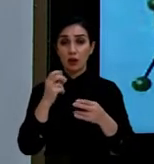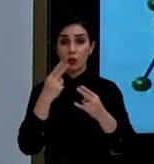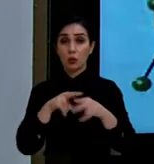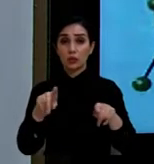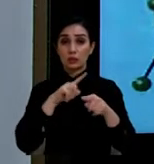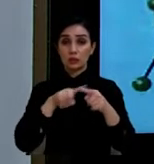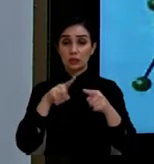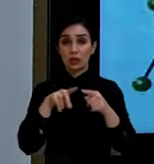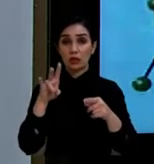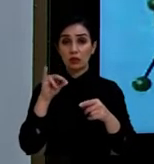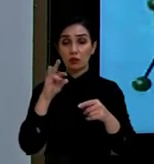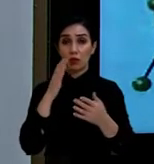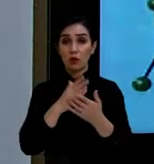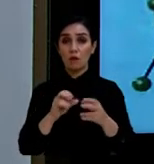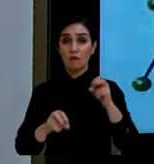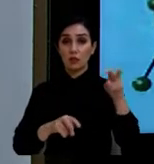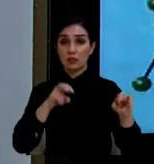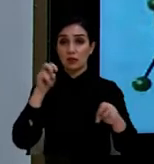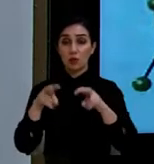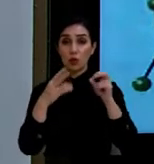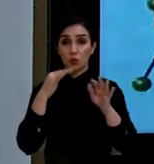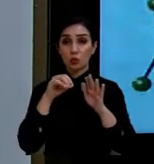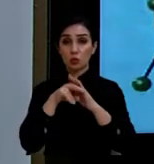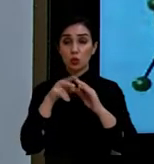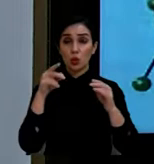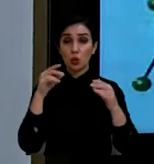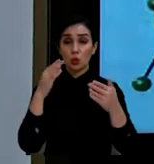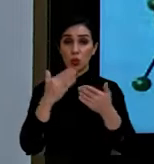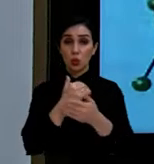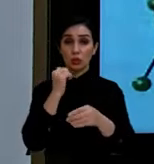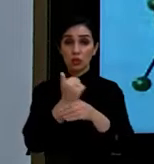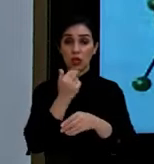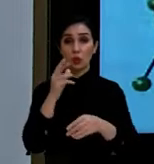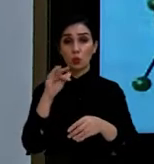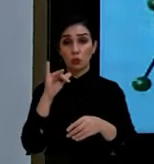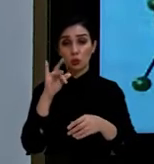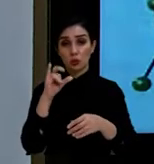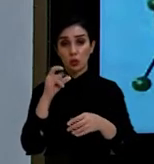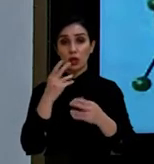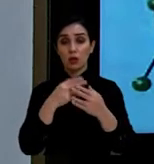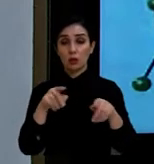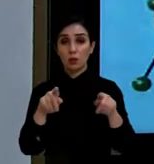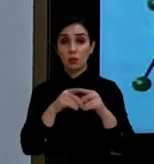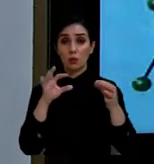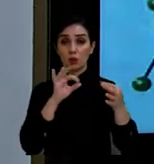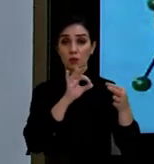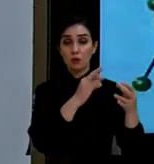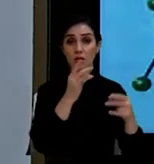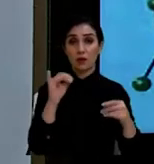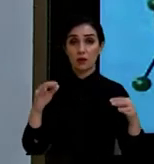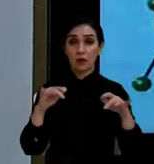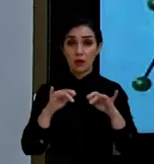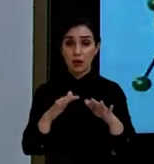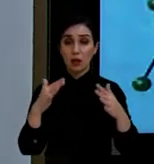эти ускоренные нейтроны, которые вылетели, они ударяют следующие ядра урана, и получается цепная реакция